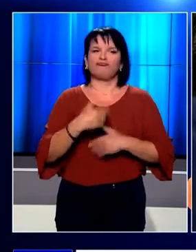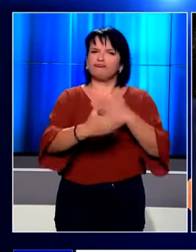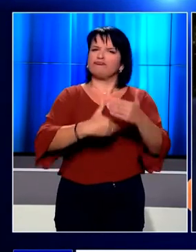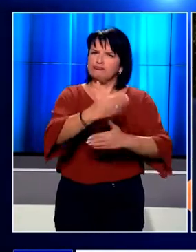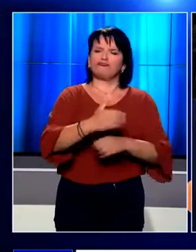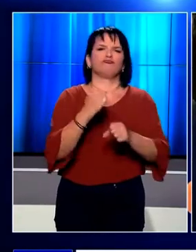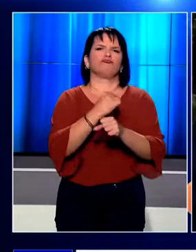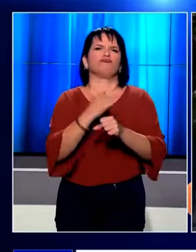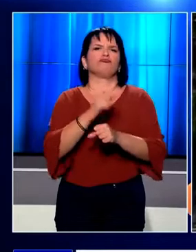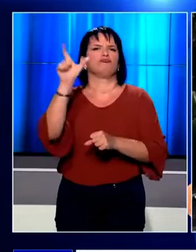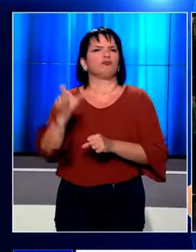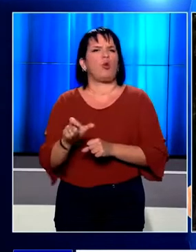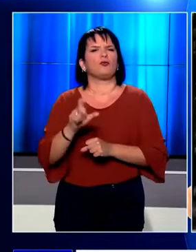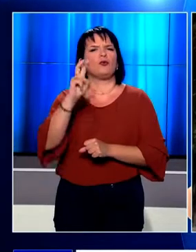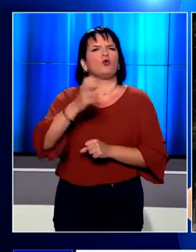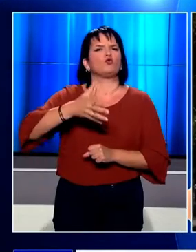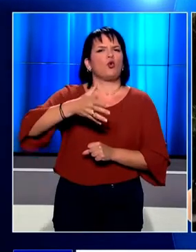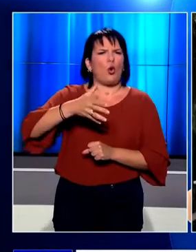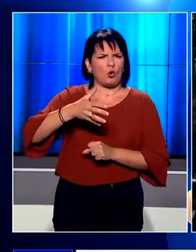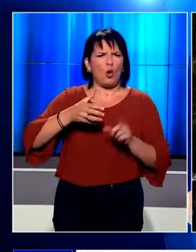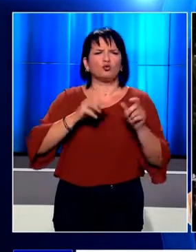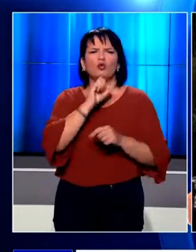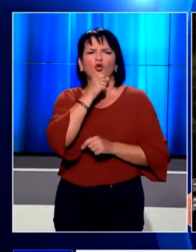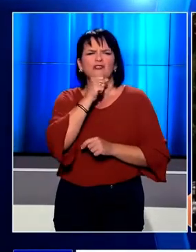Υπότιτλοι AUTHORWAVE